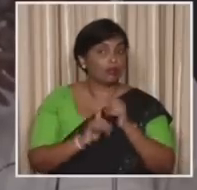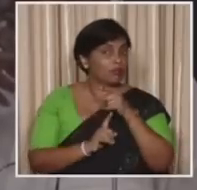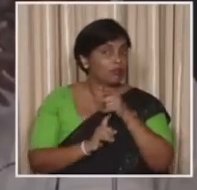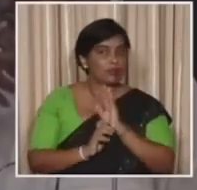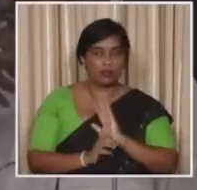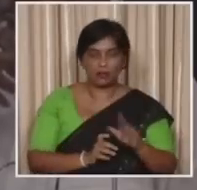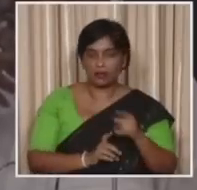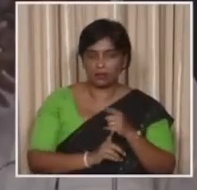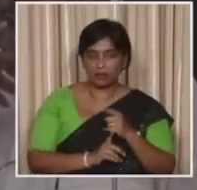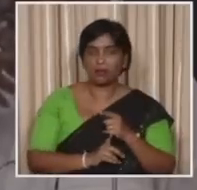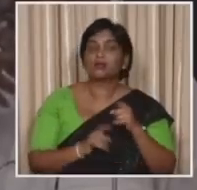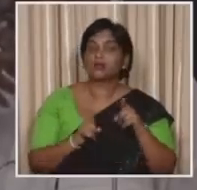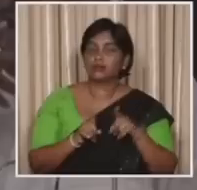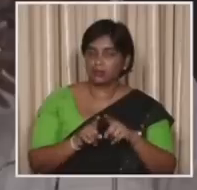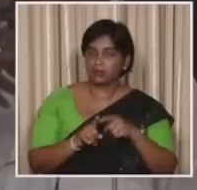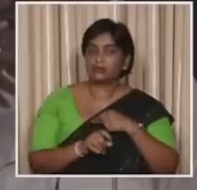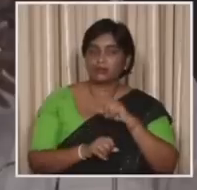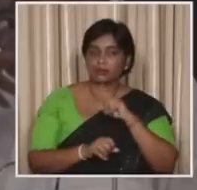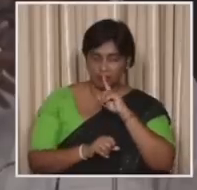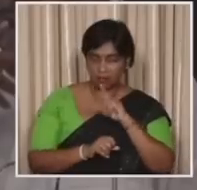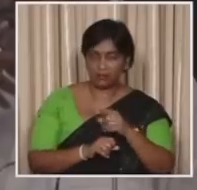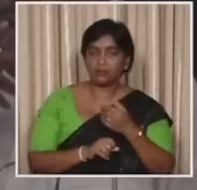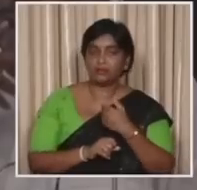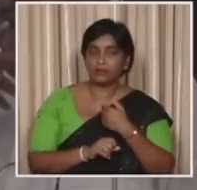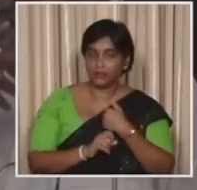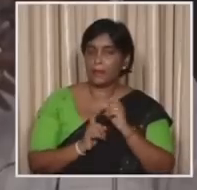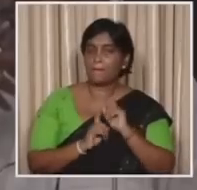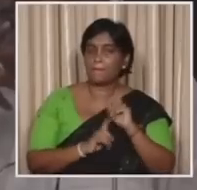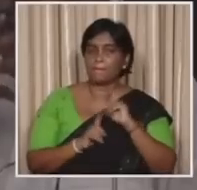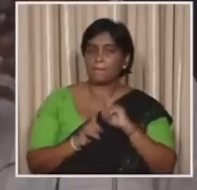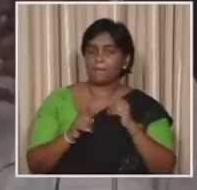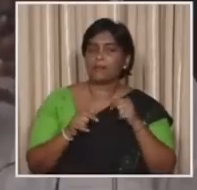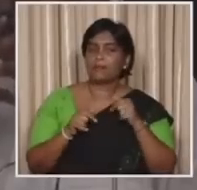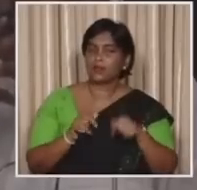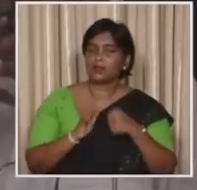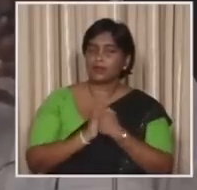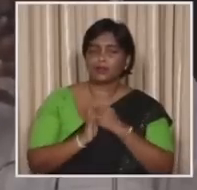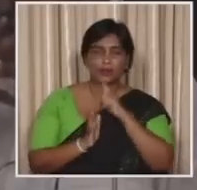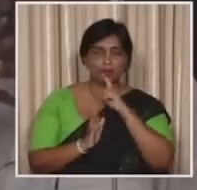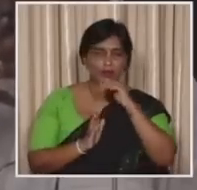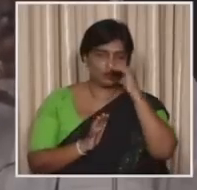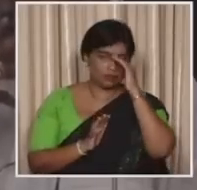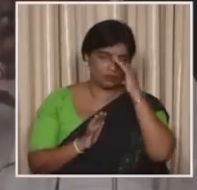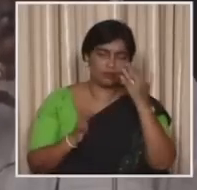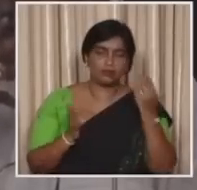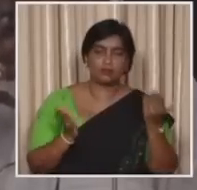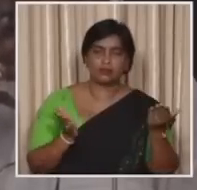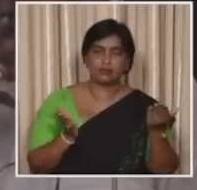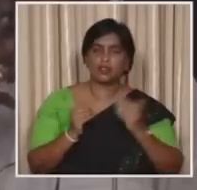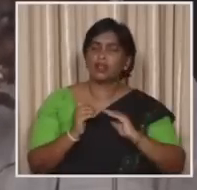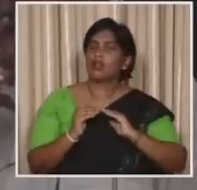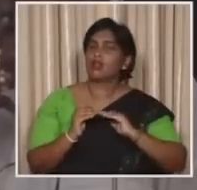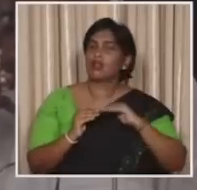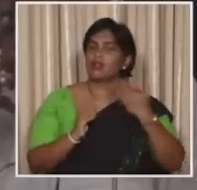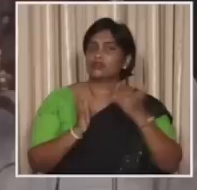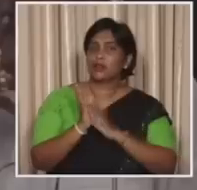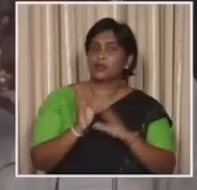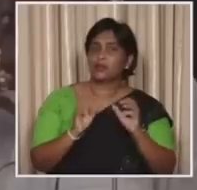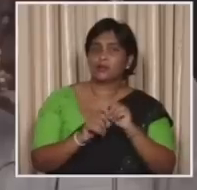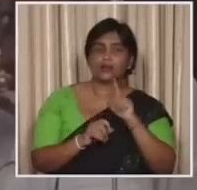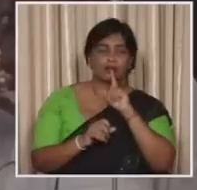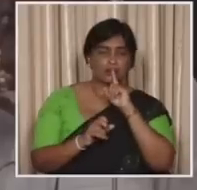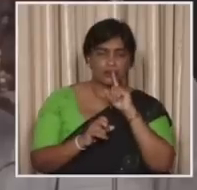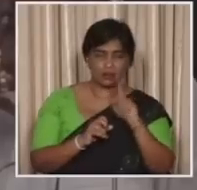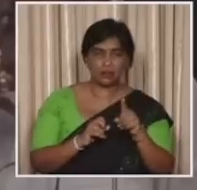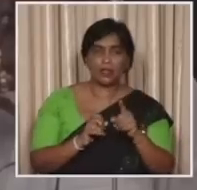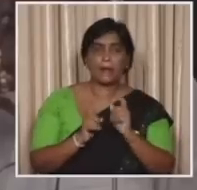නැහැ. ඉතින් ඒක නිසා මම කියන්නේ අපි මේ පාර්ලිමේන්තුවෙන් දැන් ගරු කථානායකතුමනි එළියේ මාධ්‍ය ප්‍රකාශක දාලා